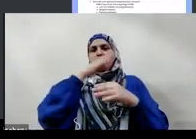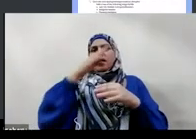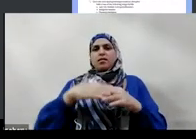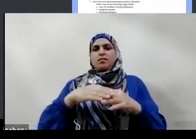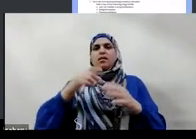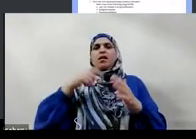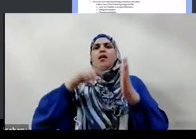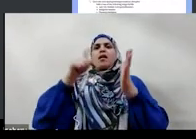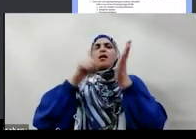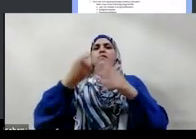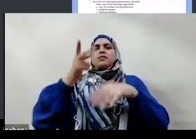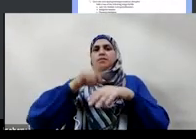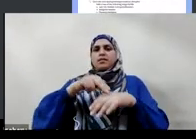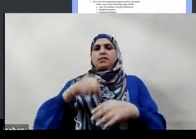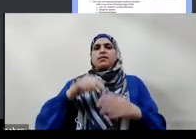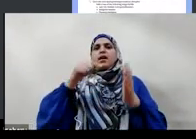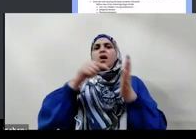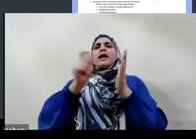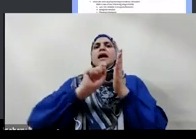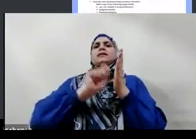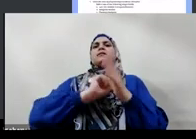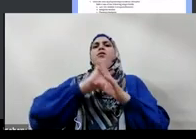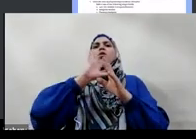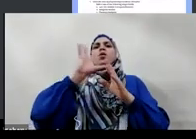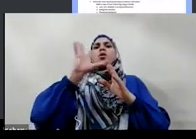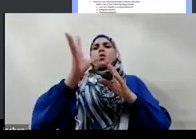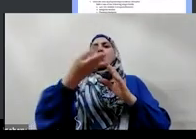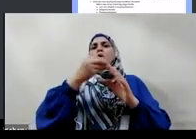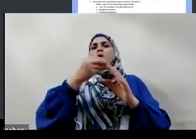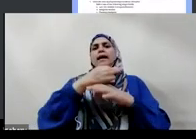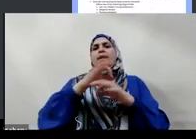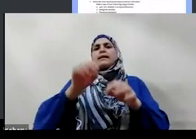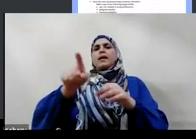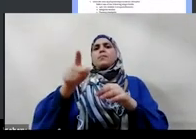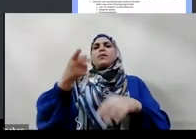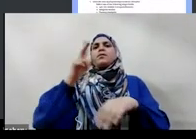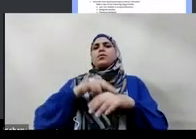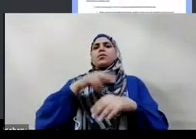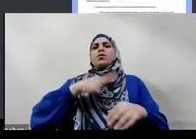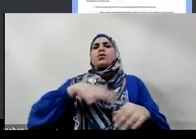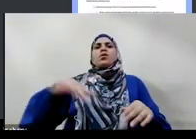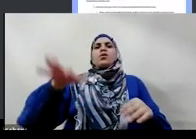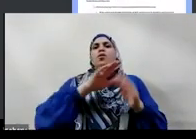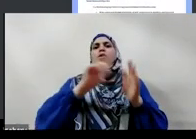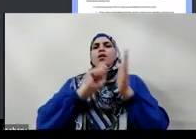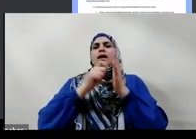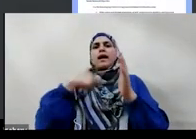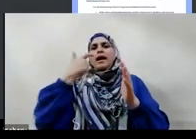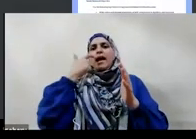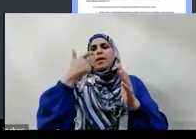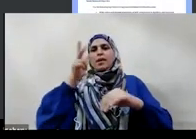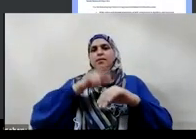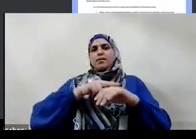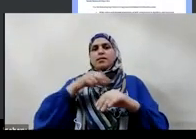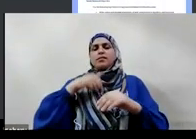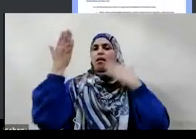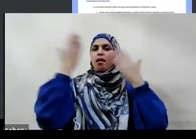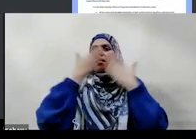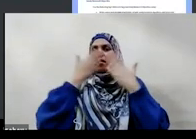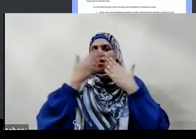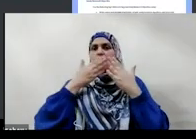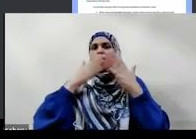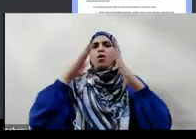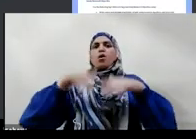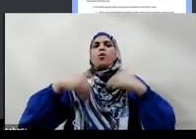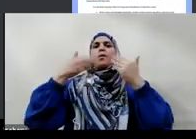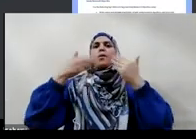عليه. هنا هيكتب لي كل النوتس وكل الـ الحاجات اللي محتاج أخد بالي منها في الجزئية دي، أقراها وبعدين أروح أعمل